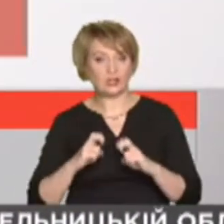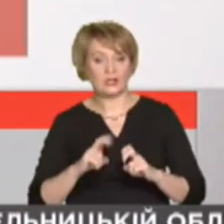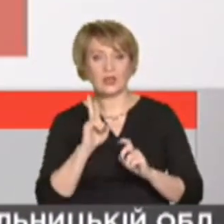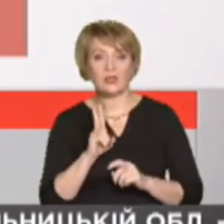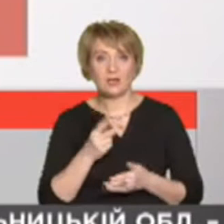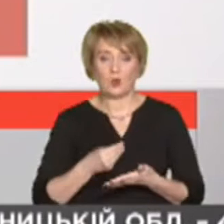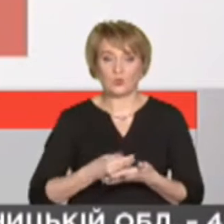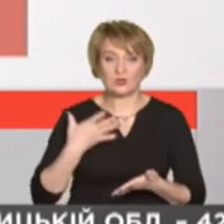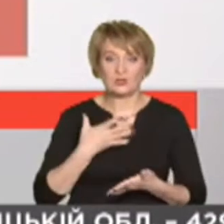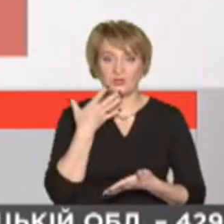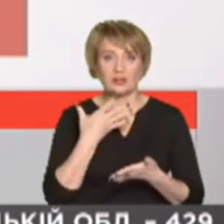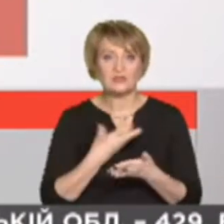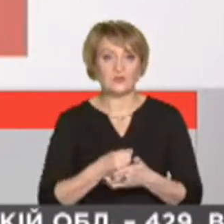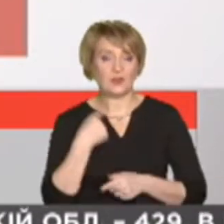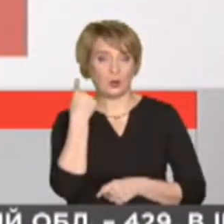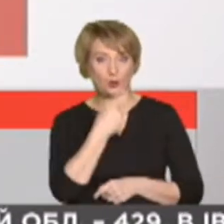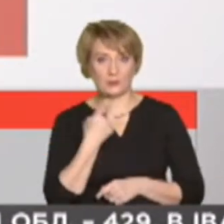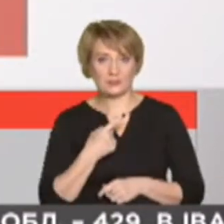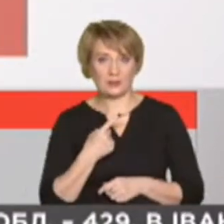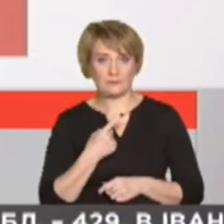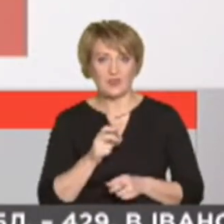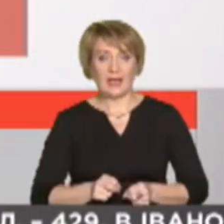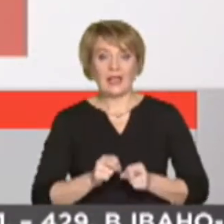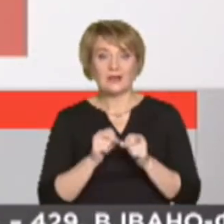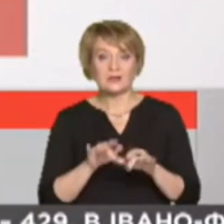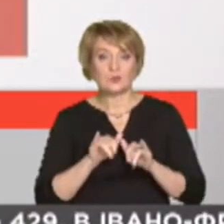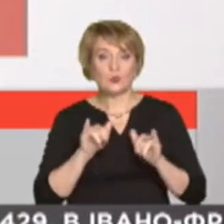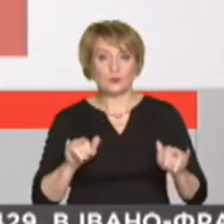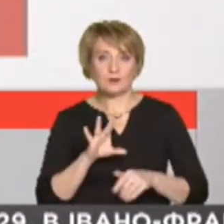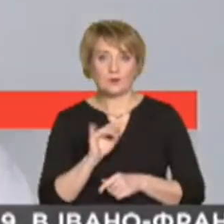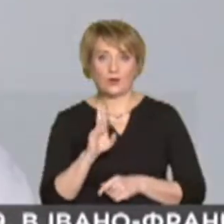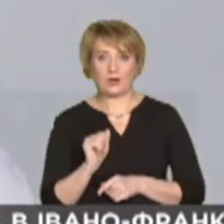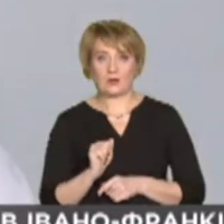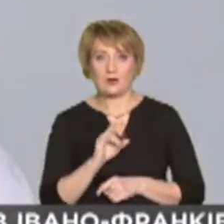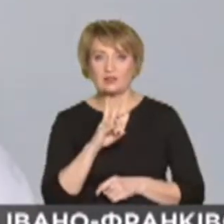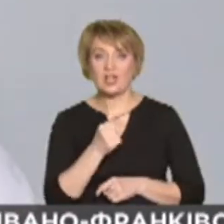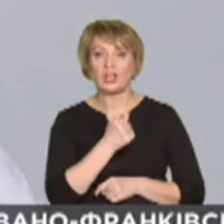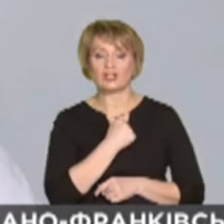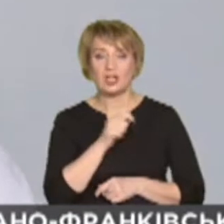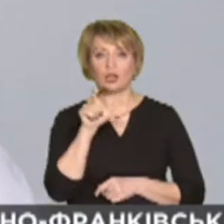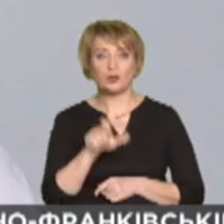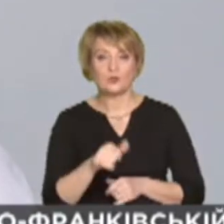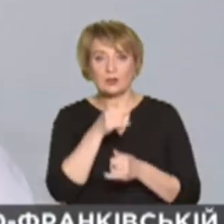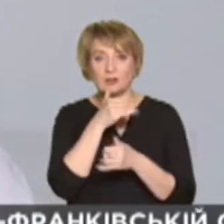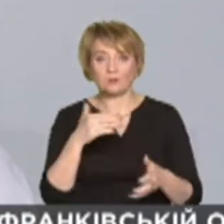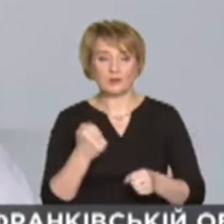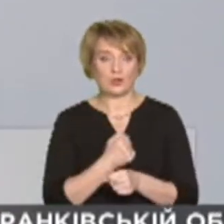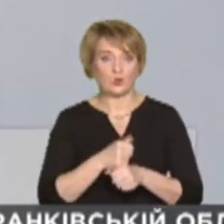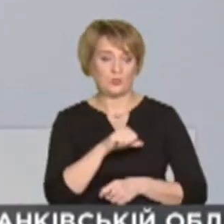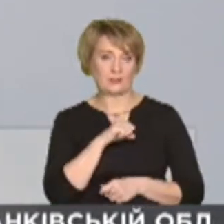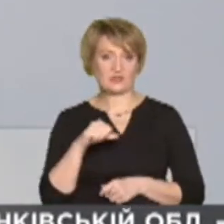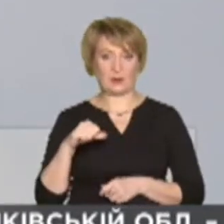же оцінити свій персональний ризик розвитку раку? На жаль, людина не може це зробити